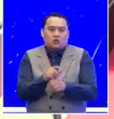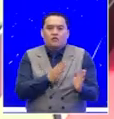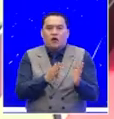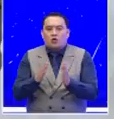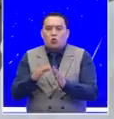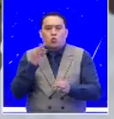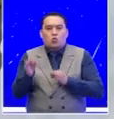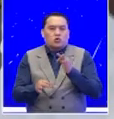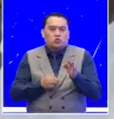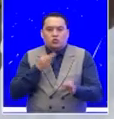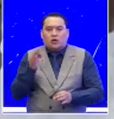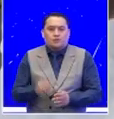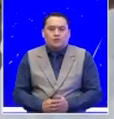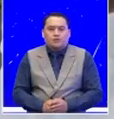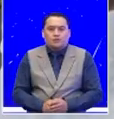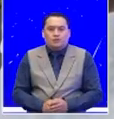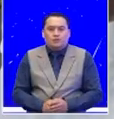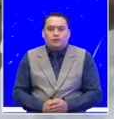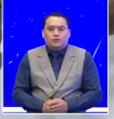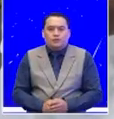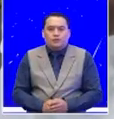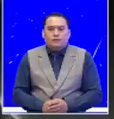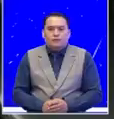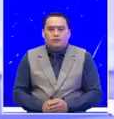функционируя практически круглосуточно.